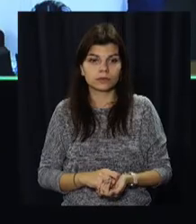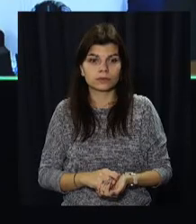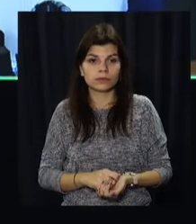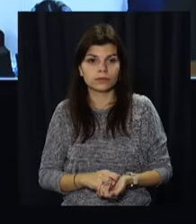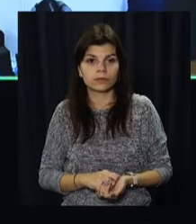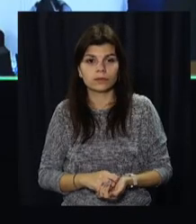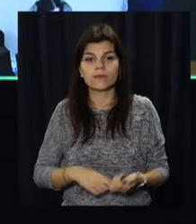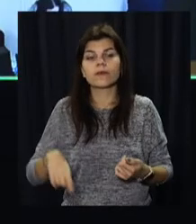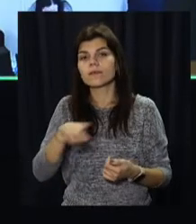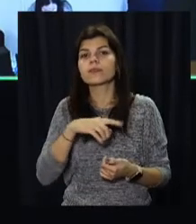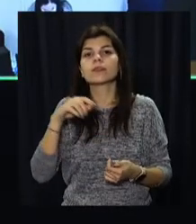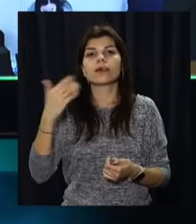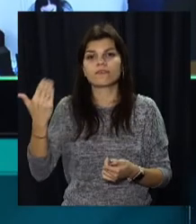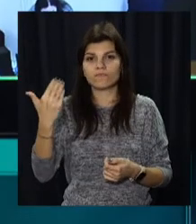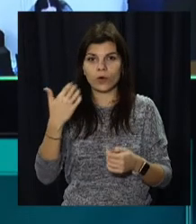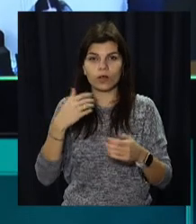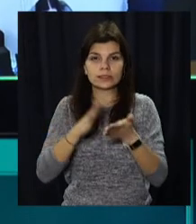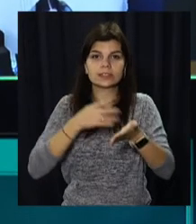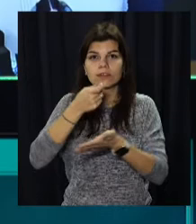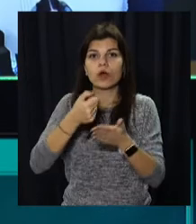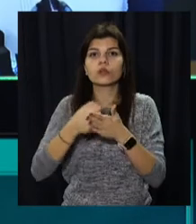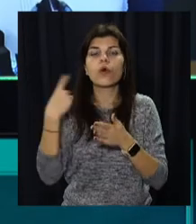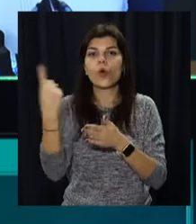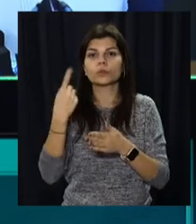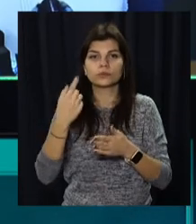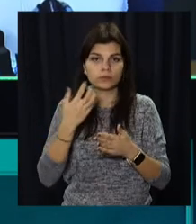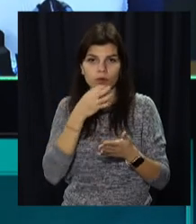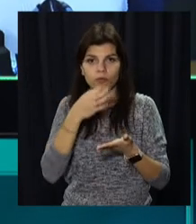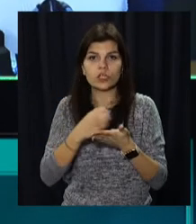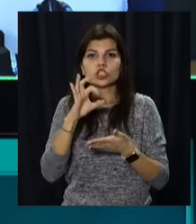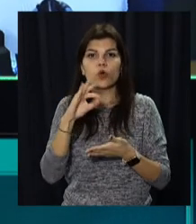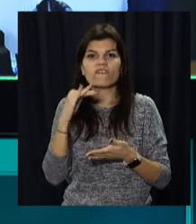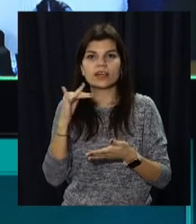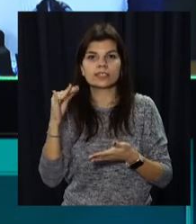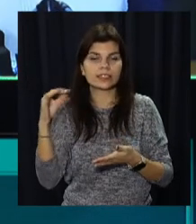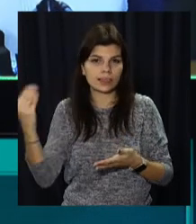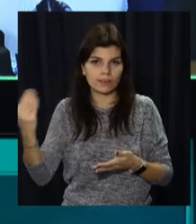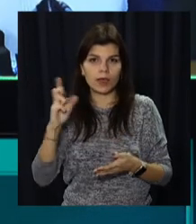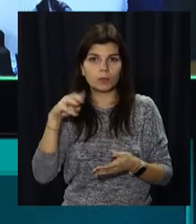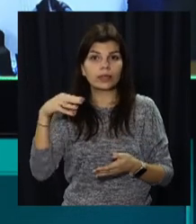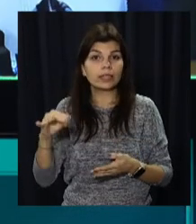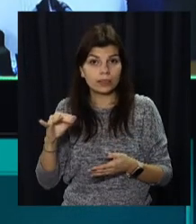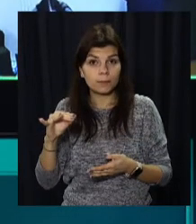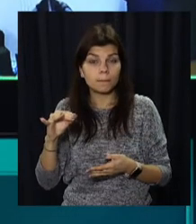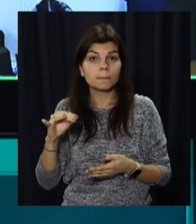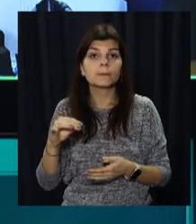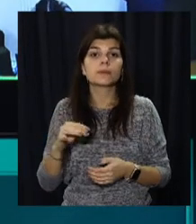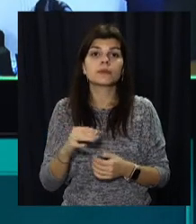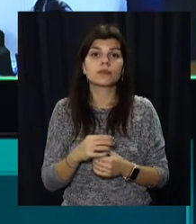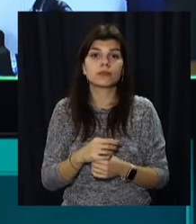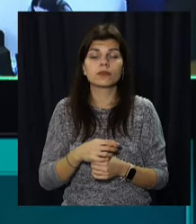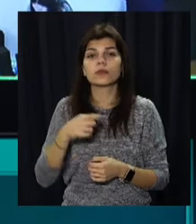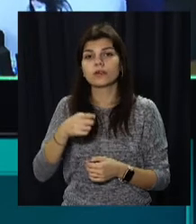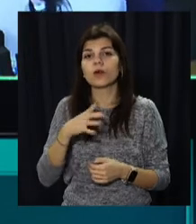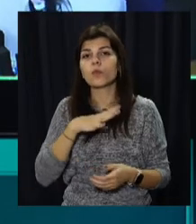Позов Аділова Расіма Дашли-Оглин до обласного комунального підприємства Софіївське бюро технічної інвентаризації товариства з